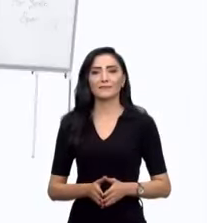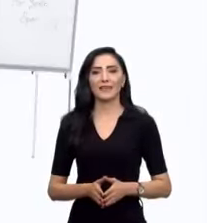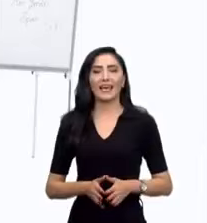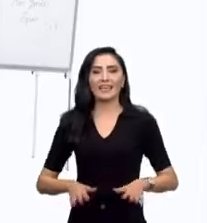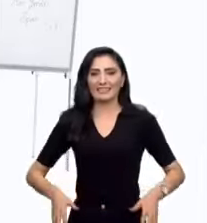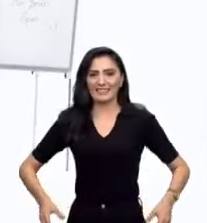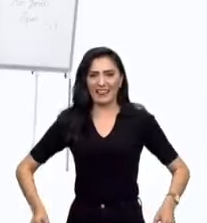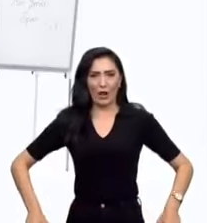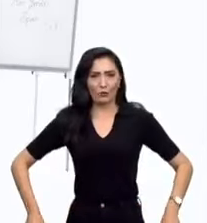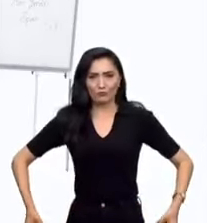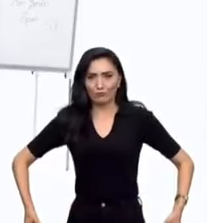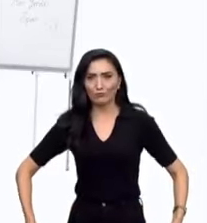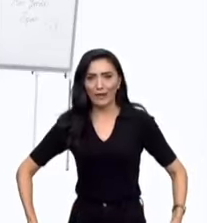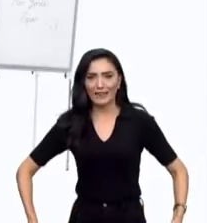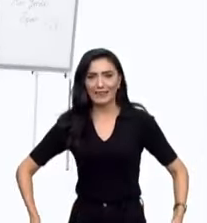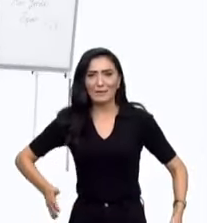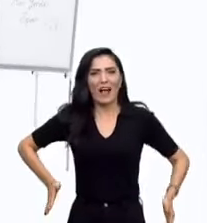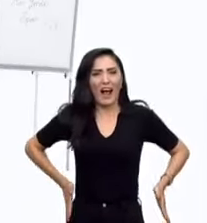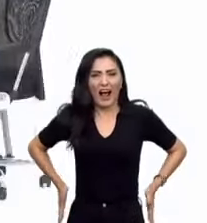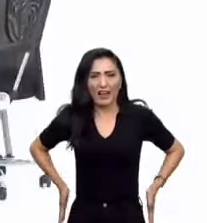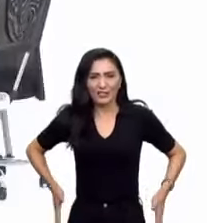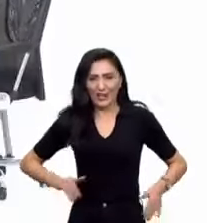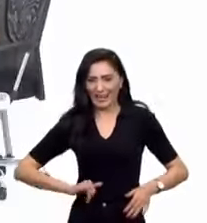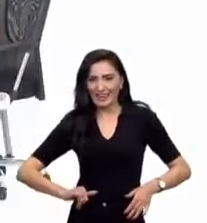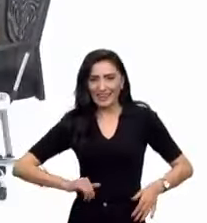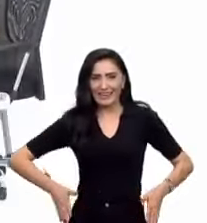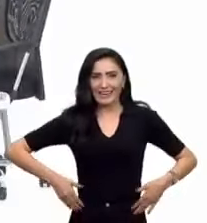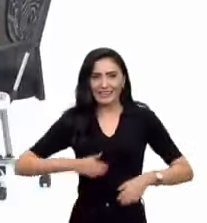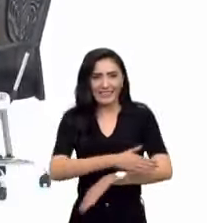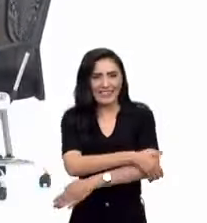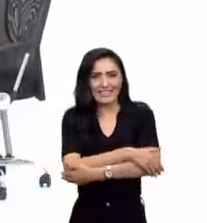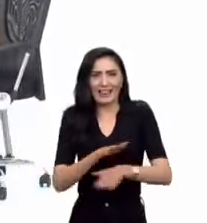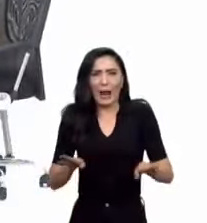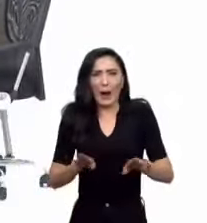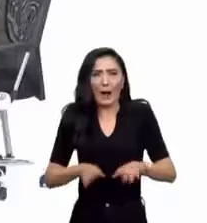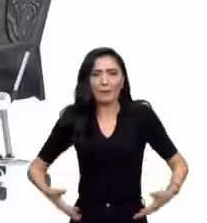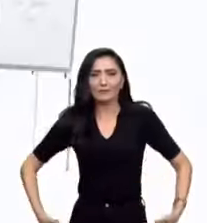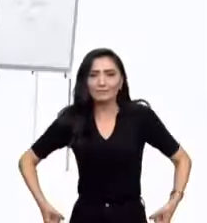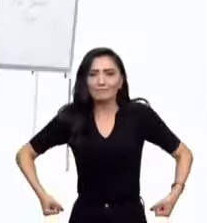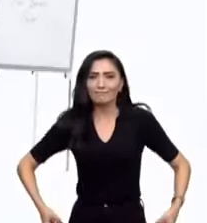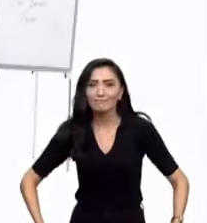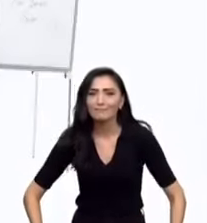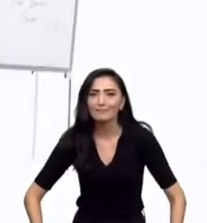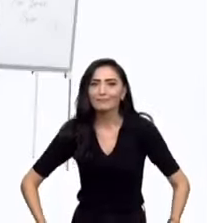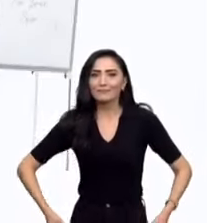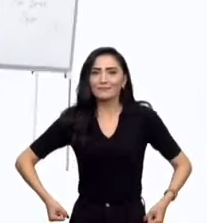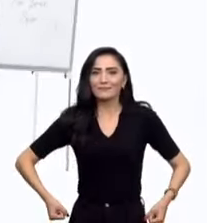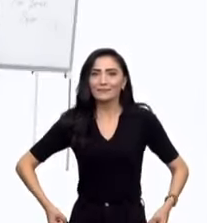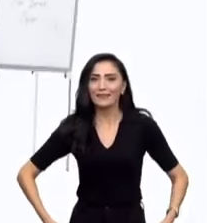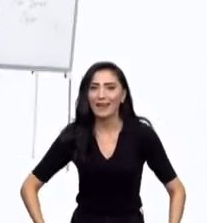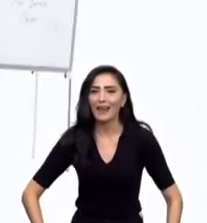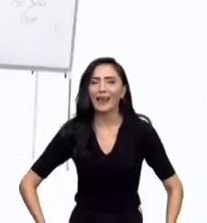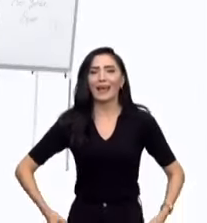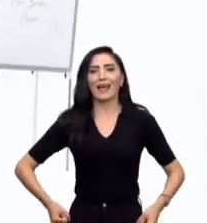Sandalyeyi uçlarından tutalım. Kalça sandalyeye yakın, dirsekler kapalı. kollarımızdan güç alarak kalçamızı aşağı